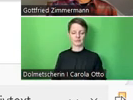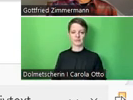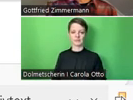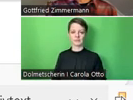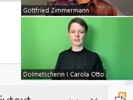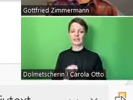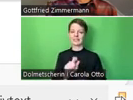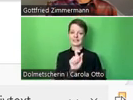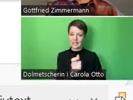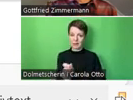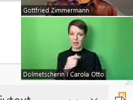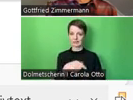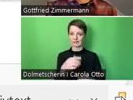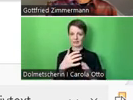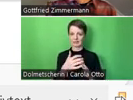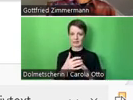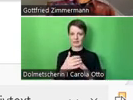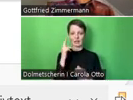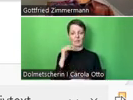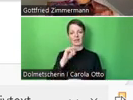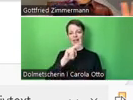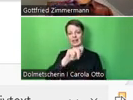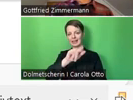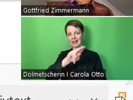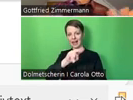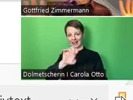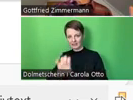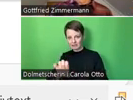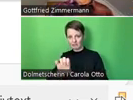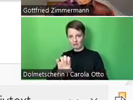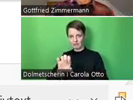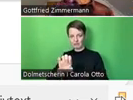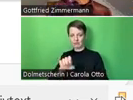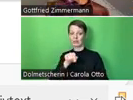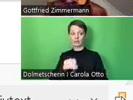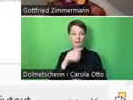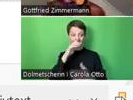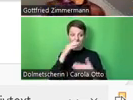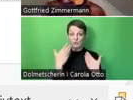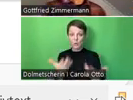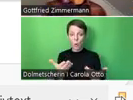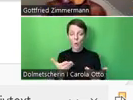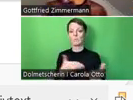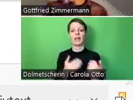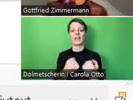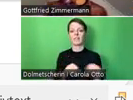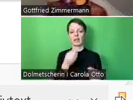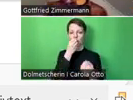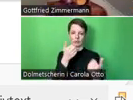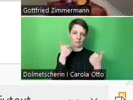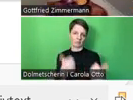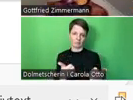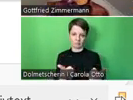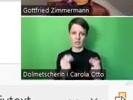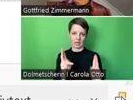mit dem Text in der Zeile. Ich nenne das Inline. Und damit haben wir überhaupt kein Problem bei der Barrierefreiheit. Das ist richtig